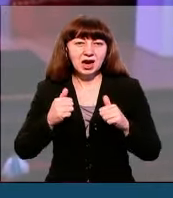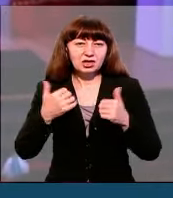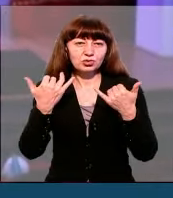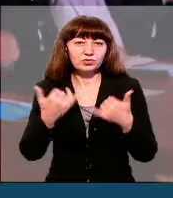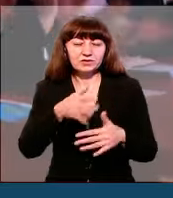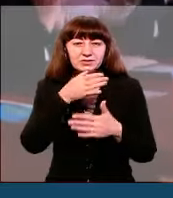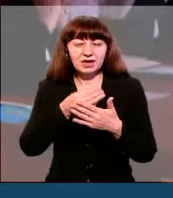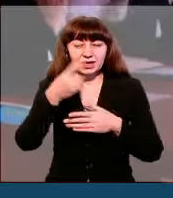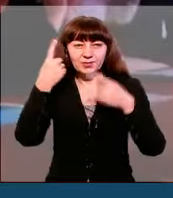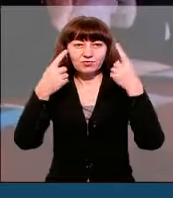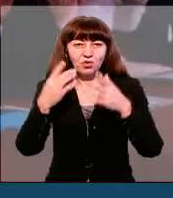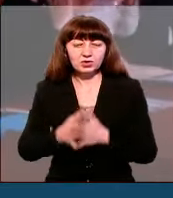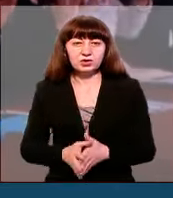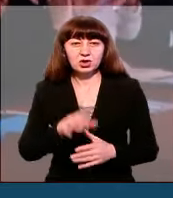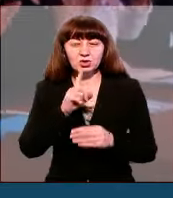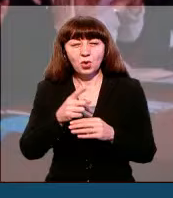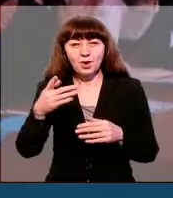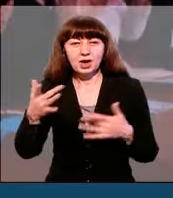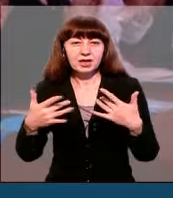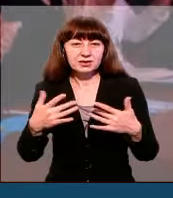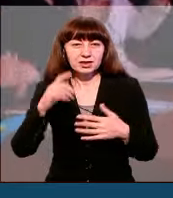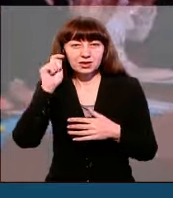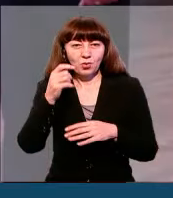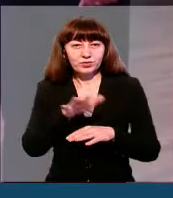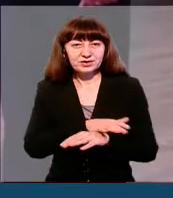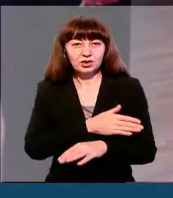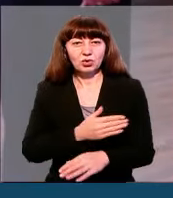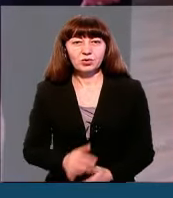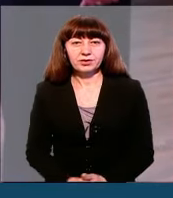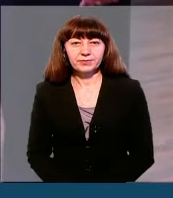номера, постановки, чтобы концертная программа запомнилась надолго.